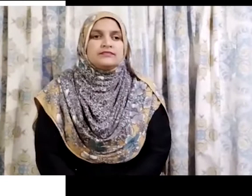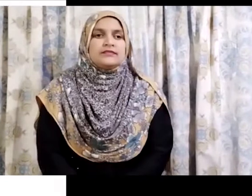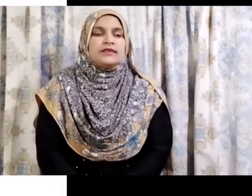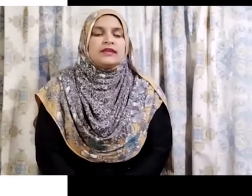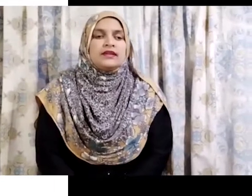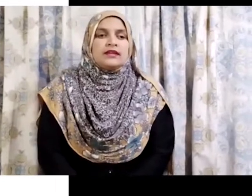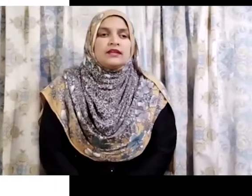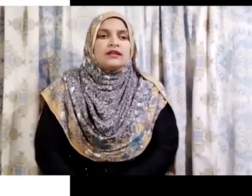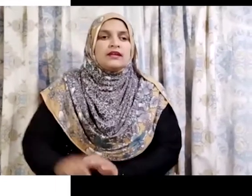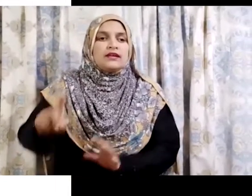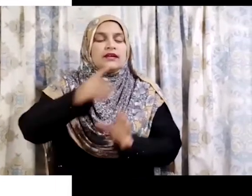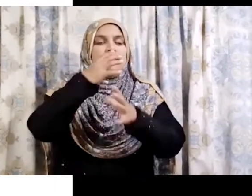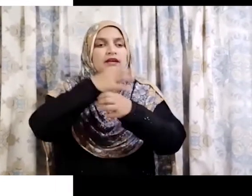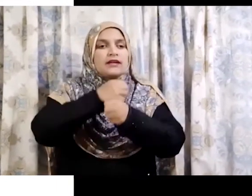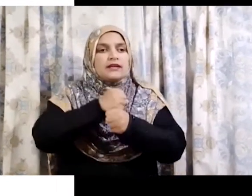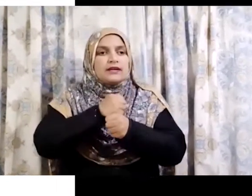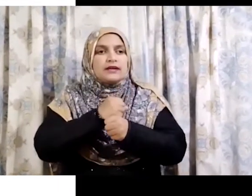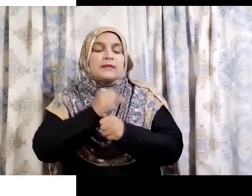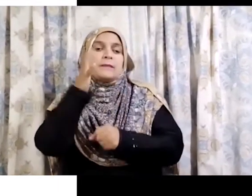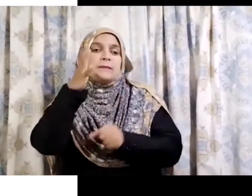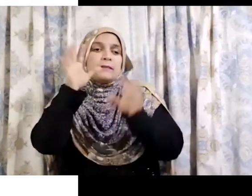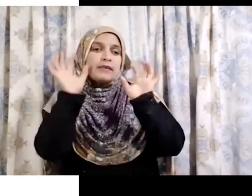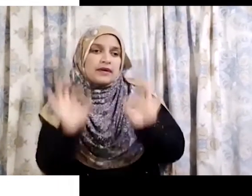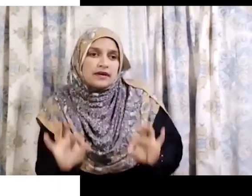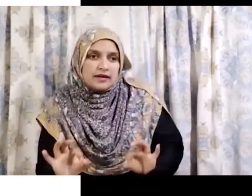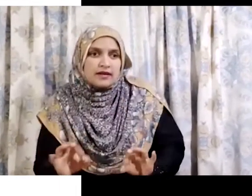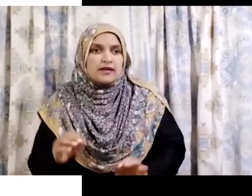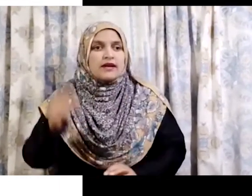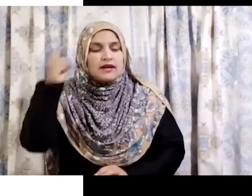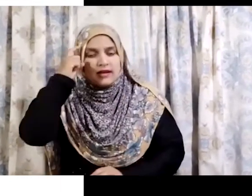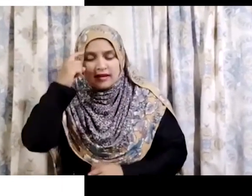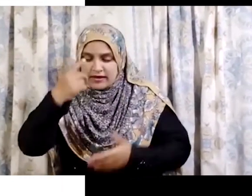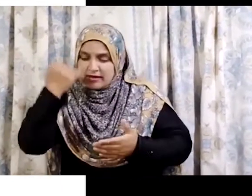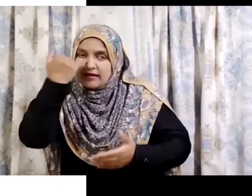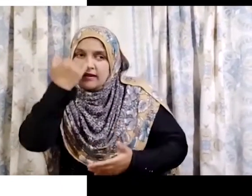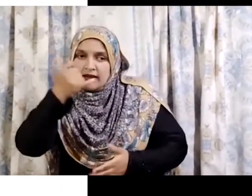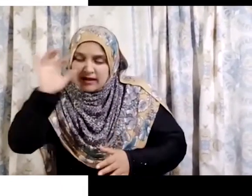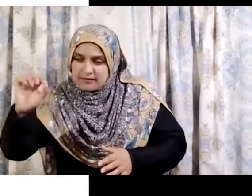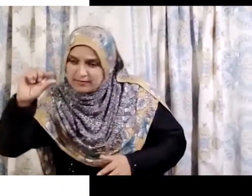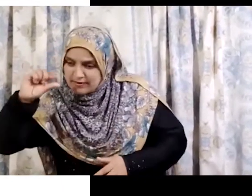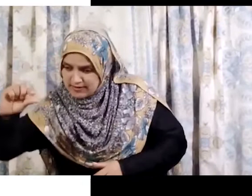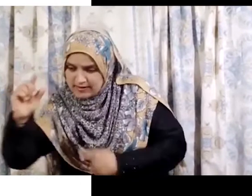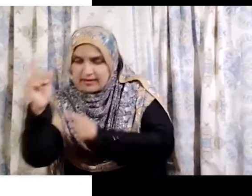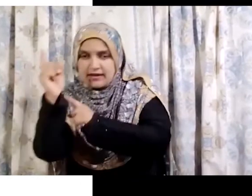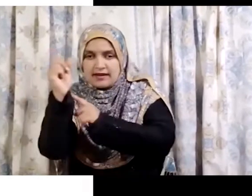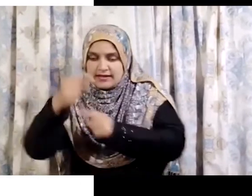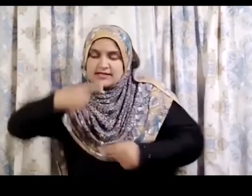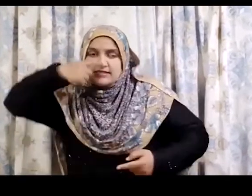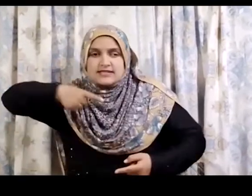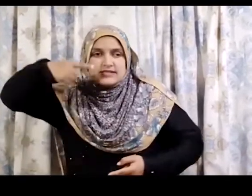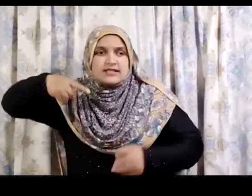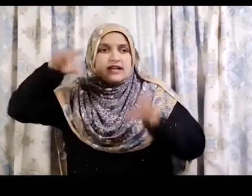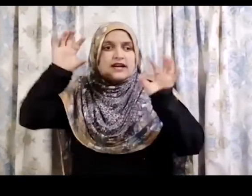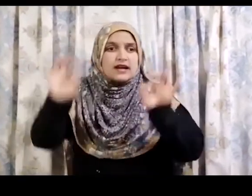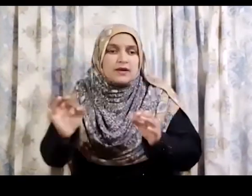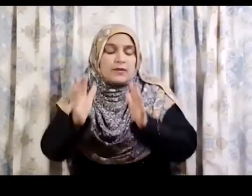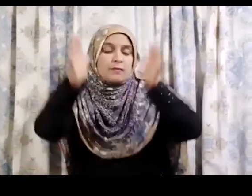सब्स कलर कोड टुथ पेस्ट के खालिस कुदरती अज़ा से बने होने की निशान दही करता है